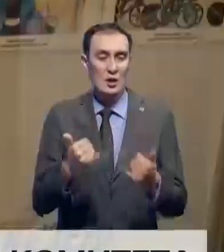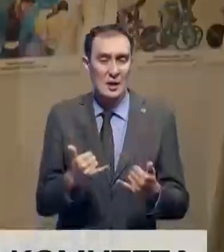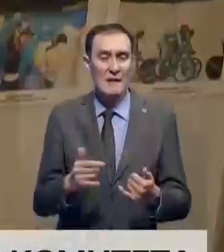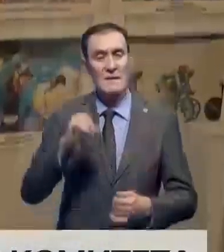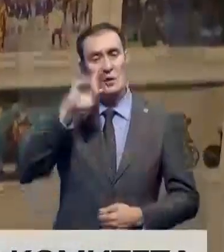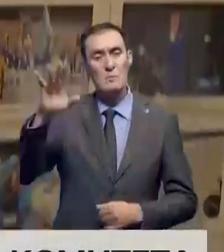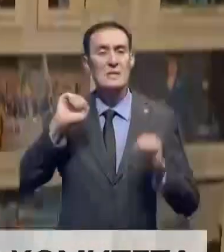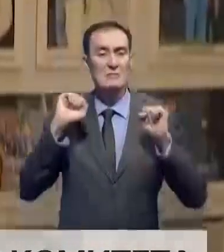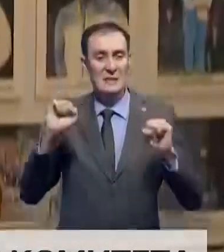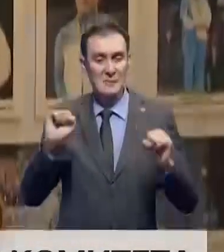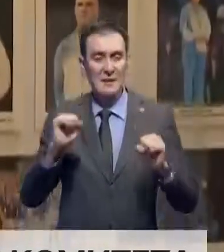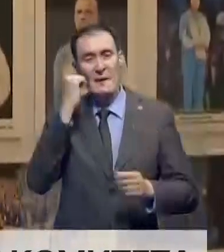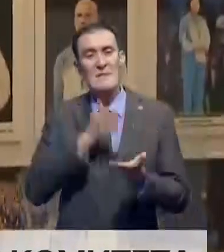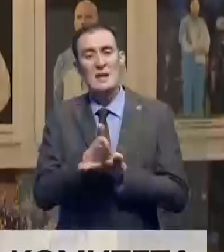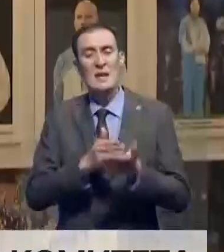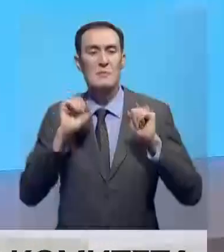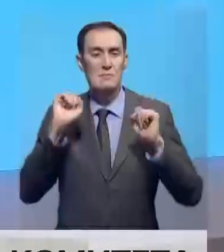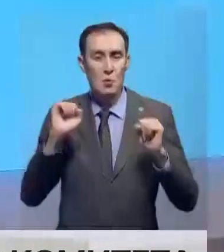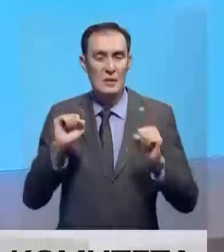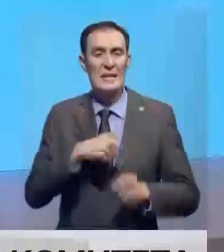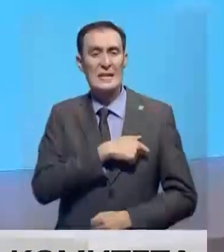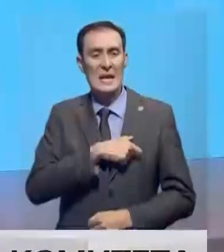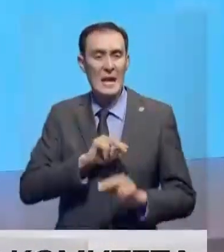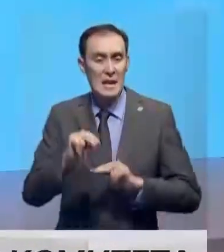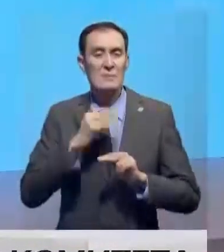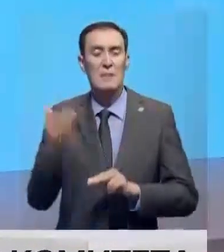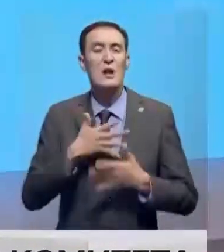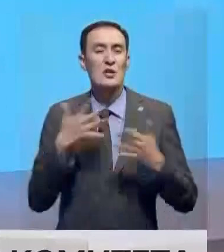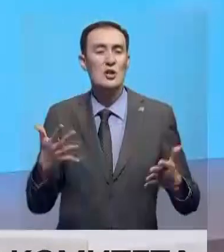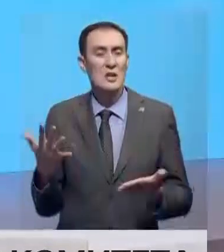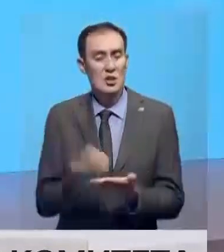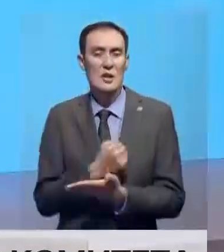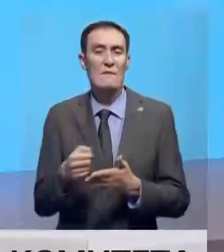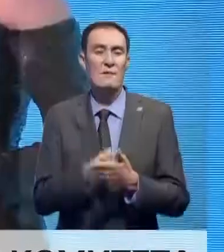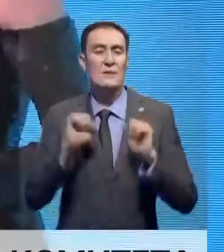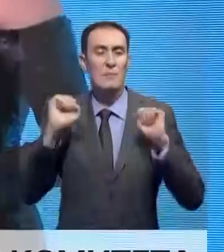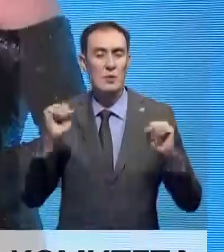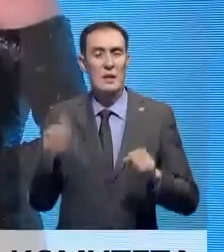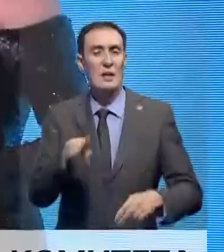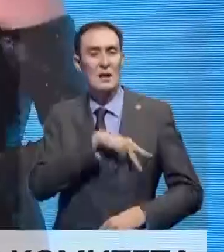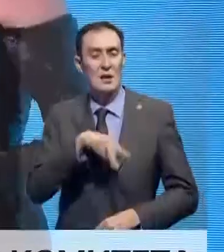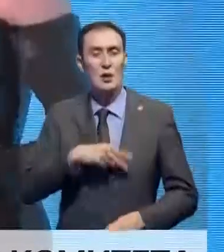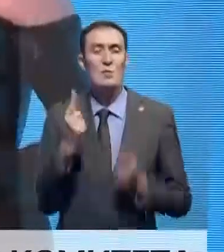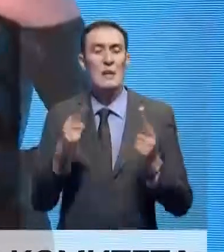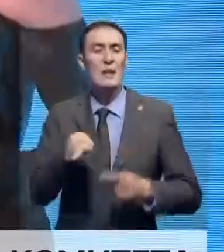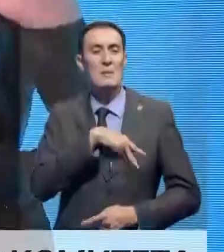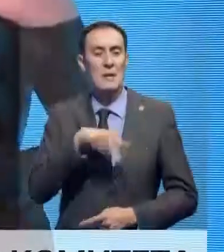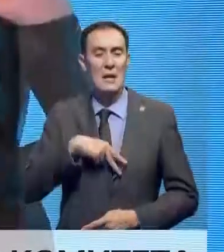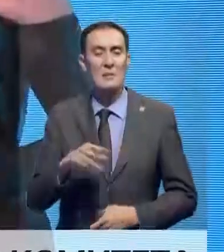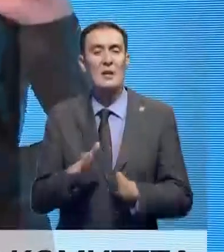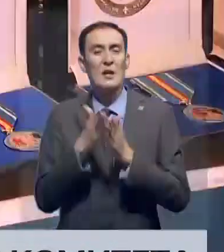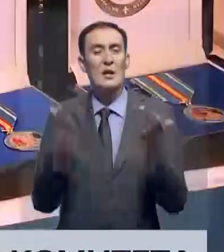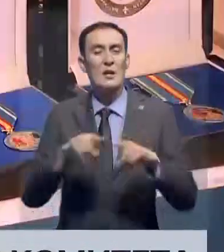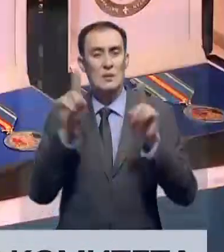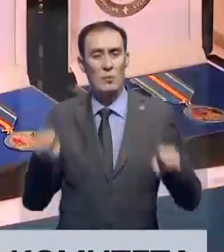уважения выдающимся спортсменам, ветеранам спорта и тренерам за их большие достижения в спорте. Их наградили юбилейными медалями и